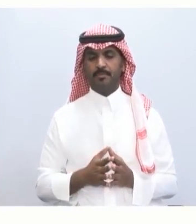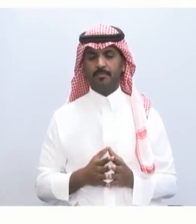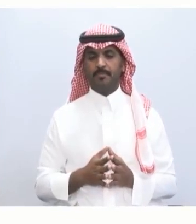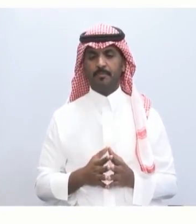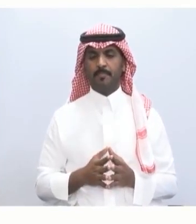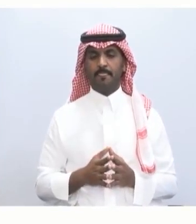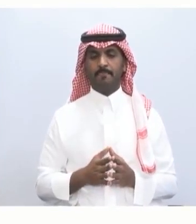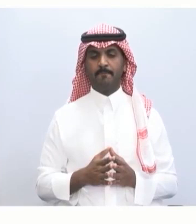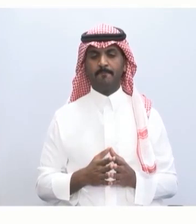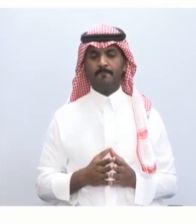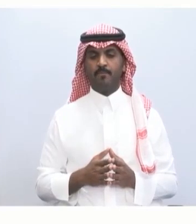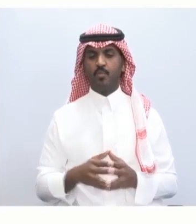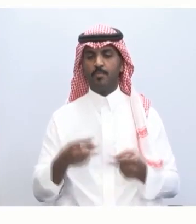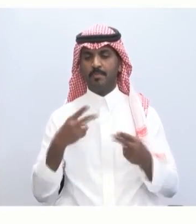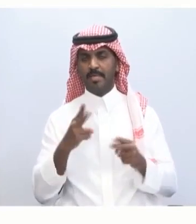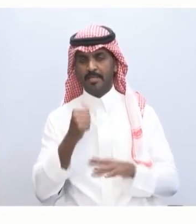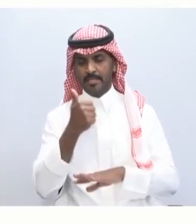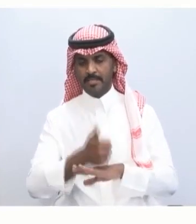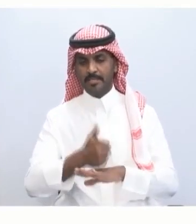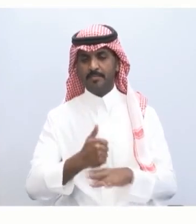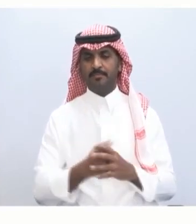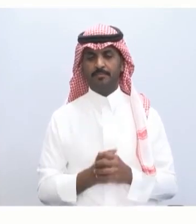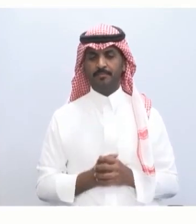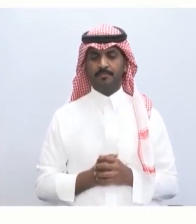الرياض وبدايه التاسيس